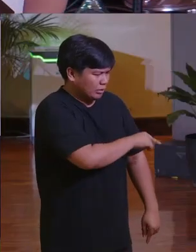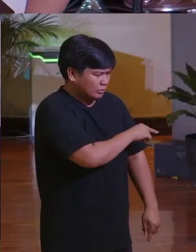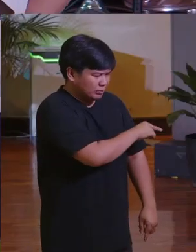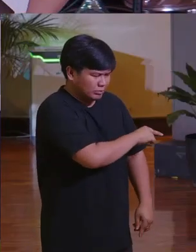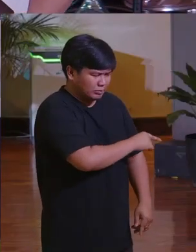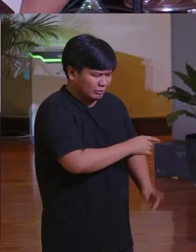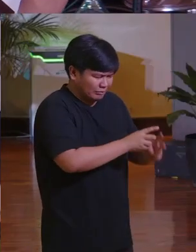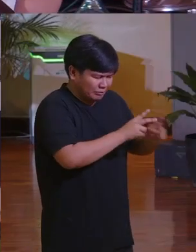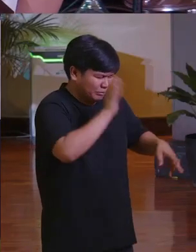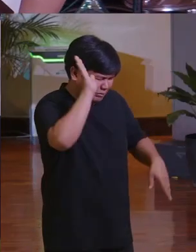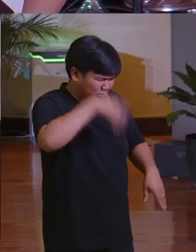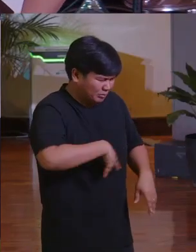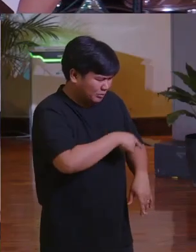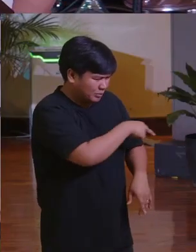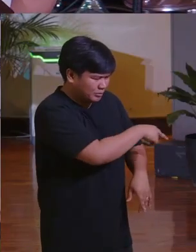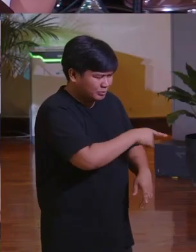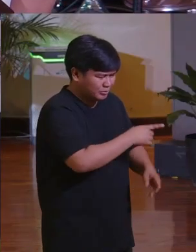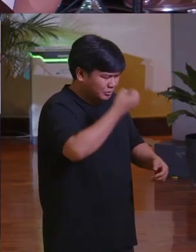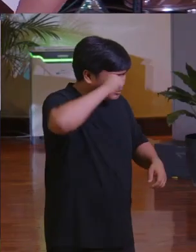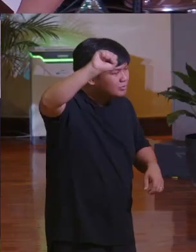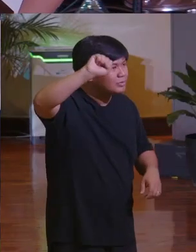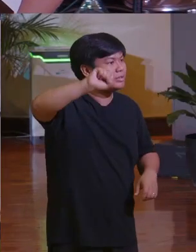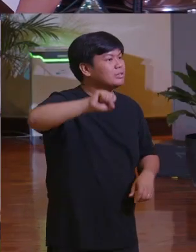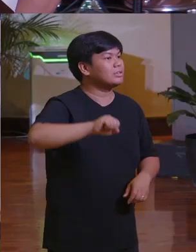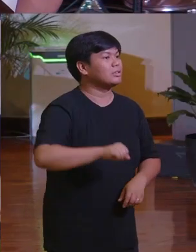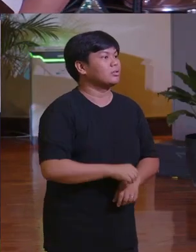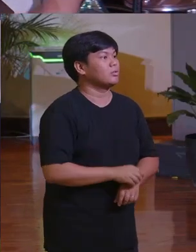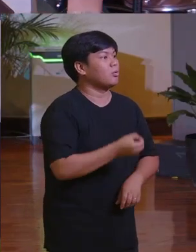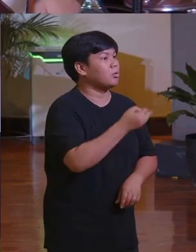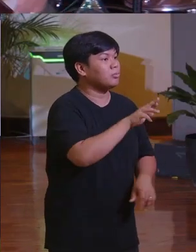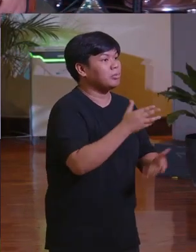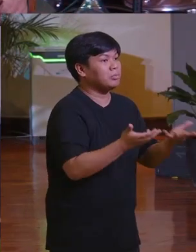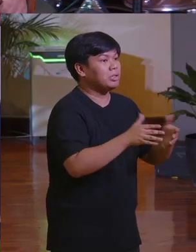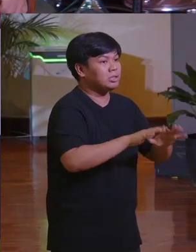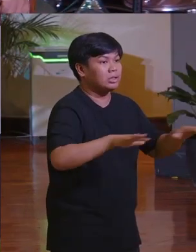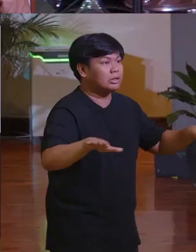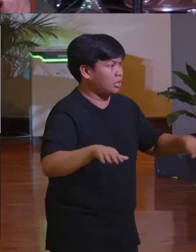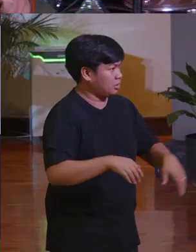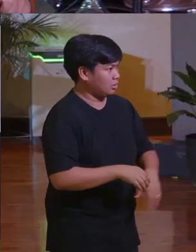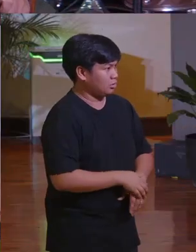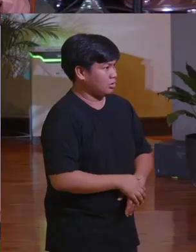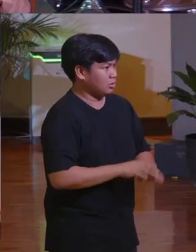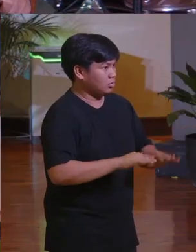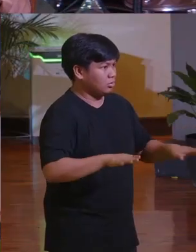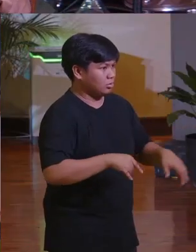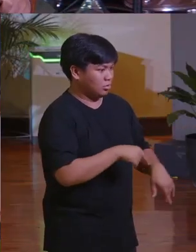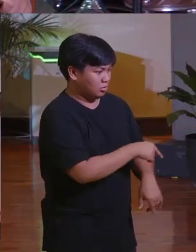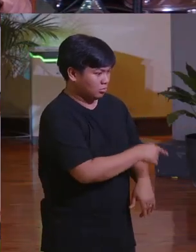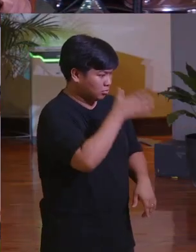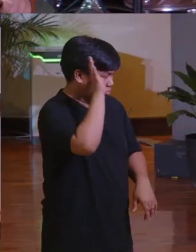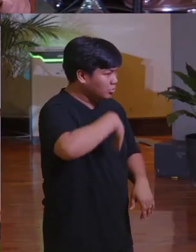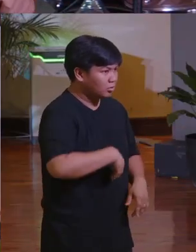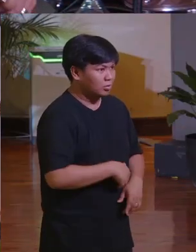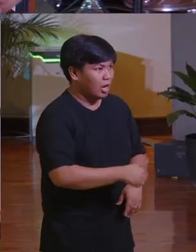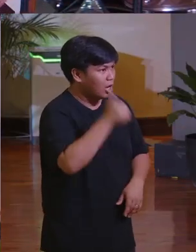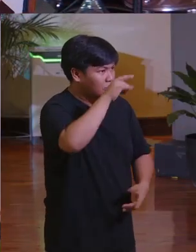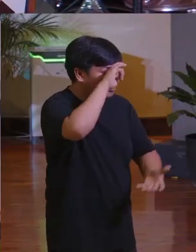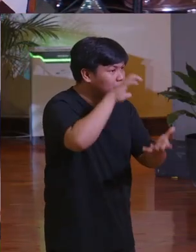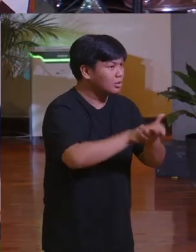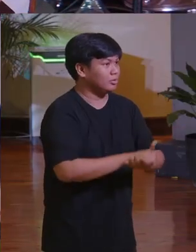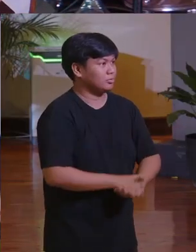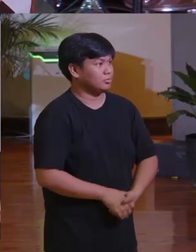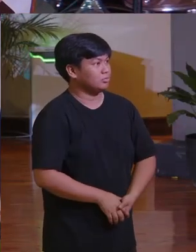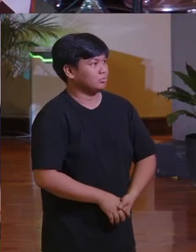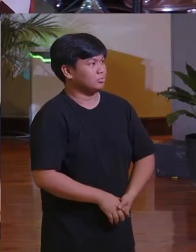akong kapitbahay, meron akong kakilala, katabi ko nga siya ngayon eh.